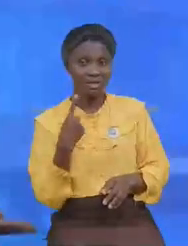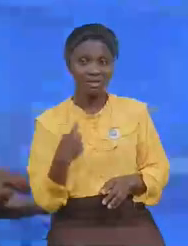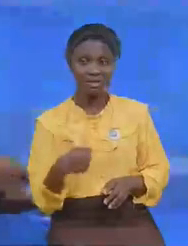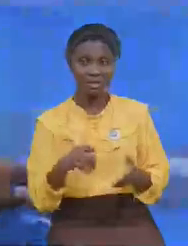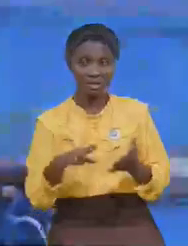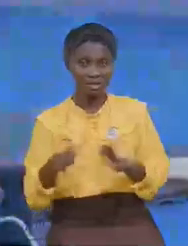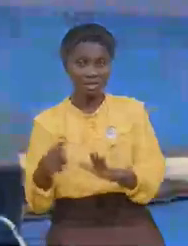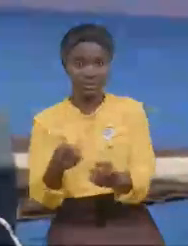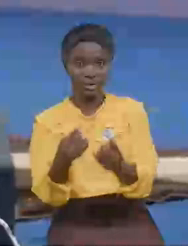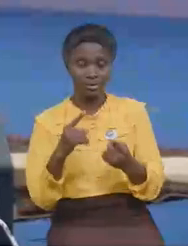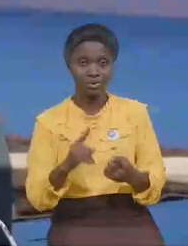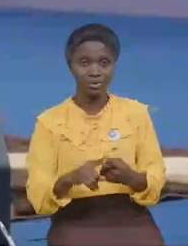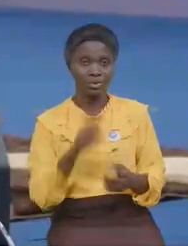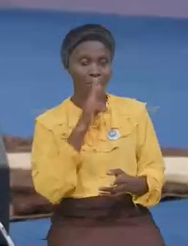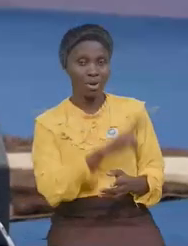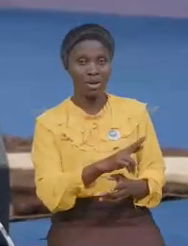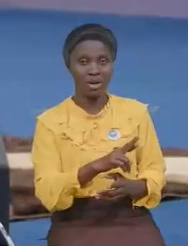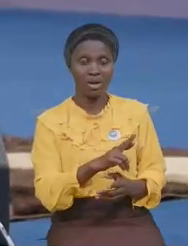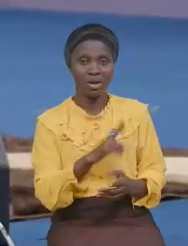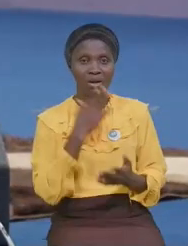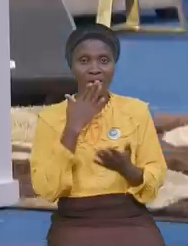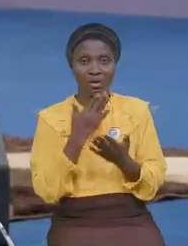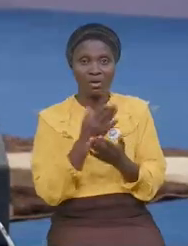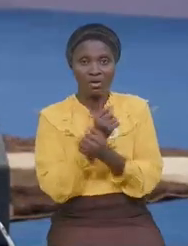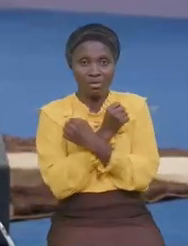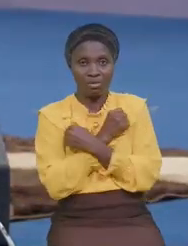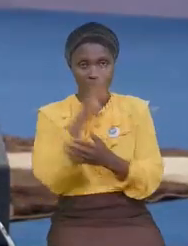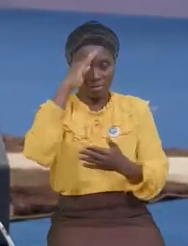Elle ne pouvait que voir la mort de son fils.